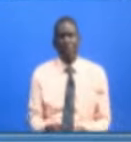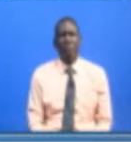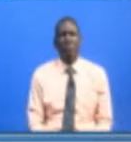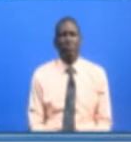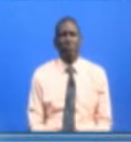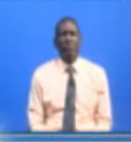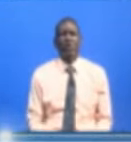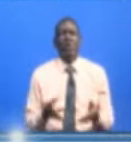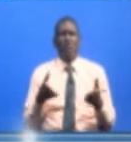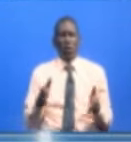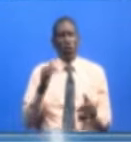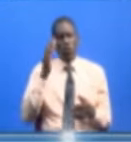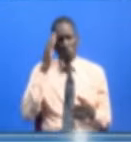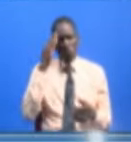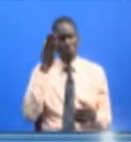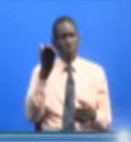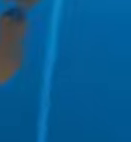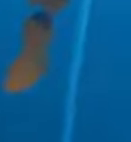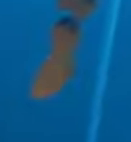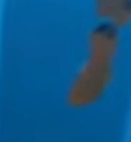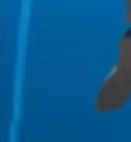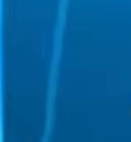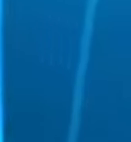Mtazamaji, je, wajua?